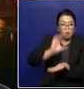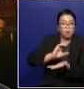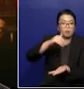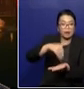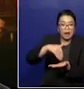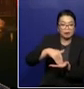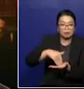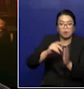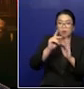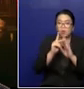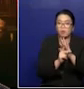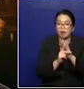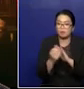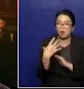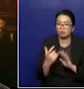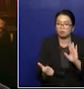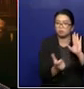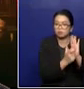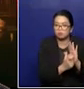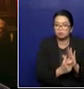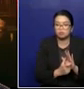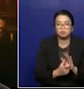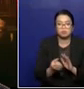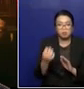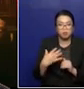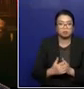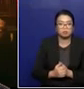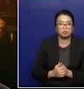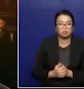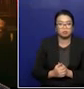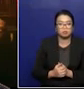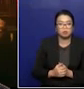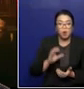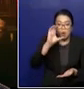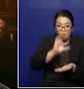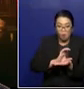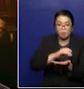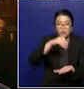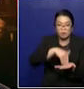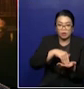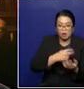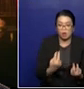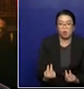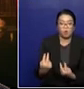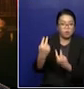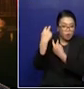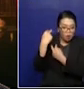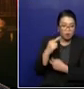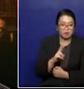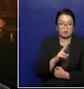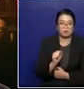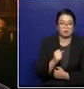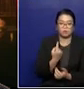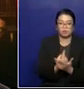มื่อผ่านสภาไปแล้ว 600,000 กว่าล้านนะฮะ ไม่สามารถจะกลับมาผ่านสภาผู้แทนราษฎร